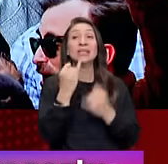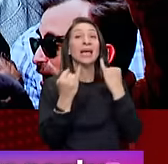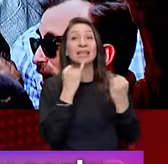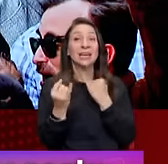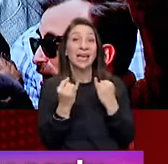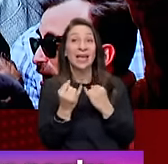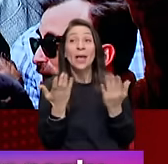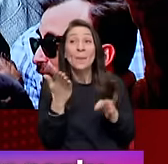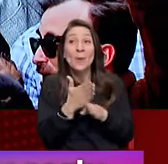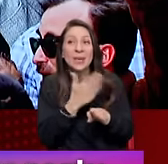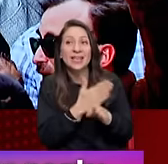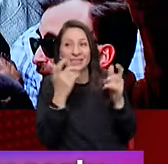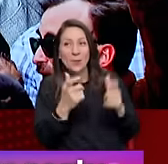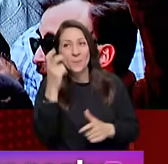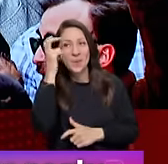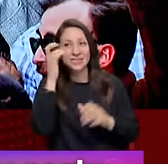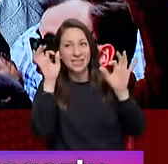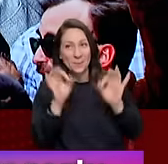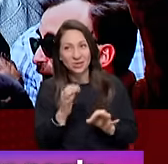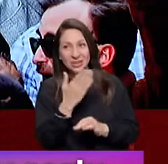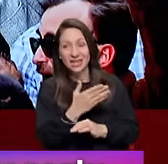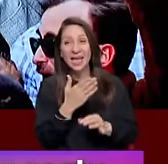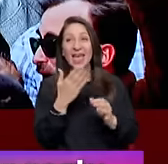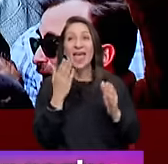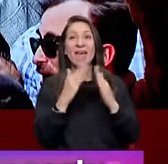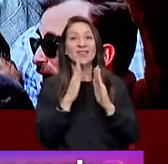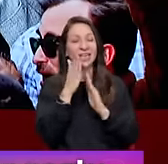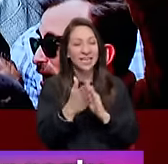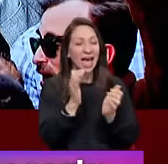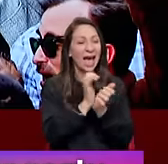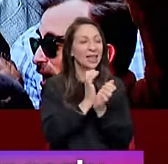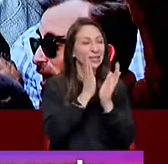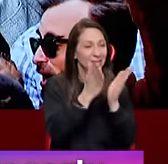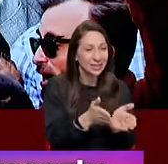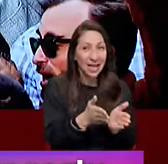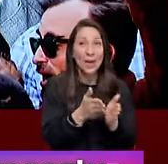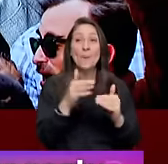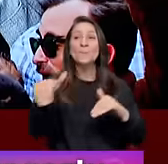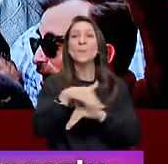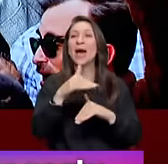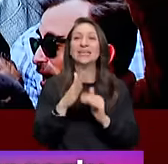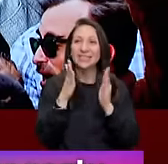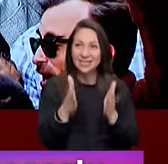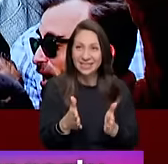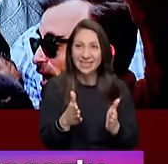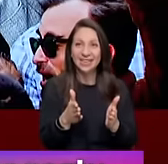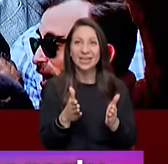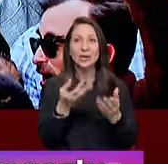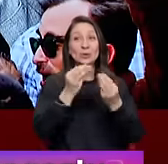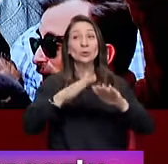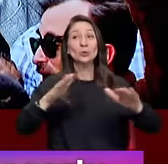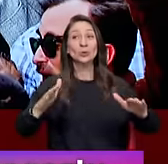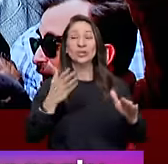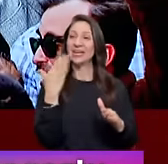ziyaretlerine? Memleketinden başladı, Manisa'dan başladı, evine gitti, ailesine gitti, mahallesine gitti.